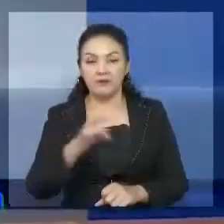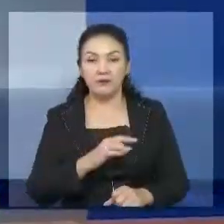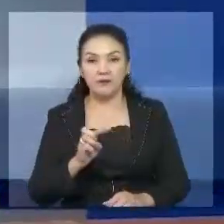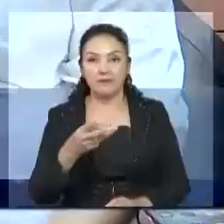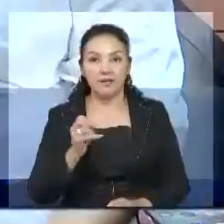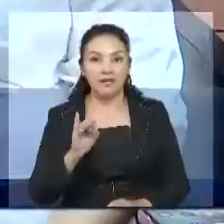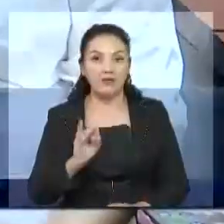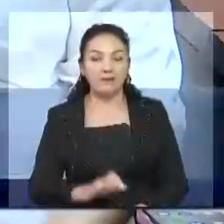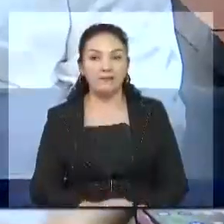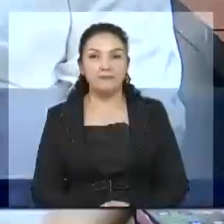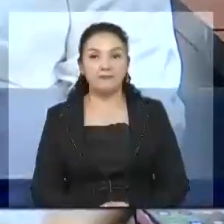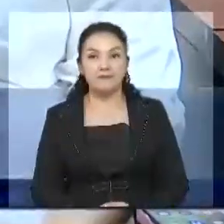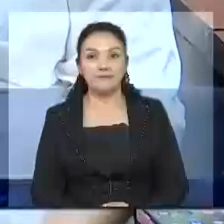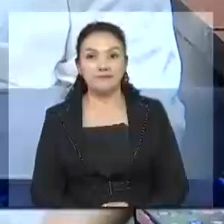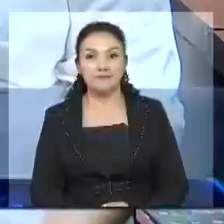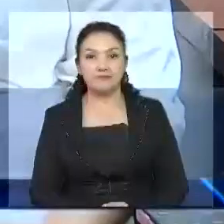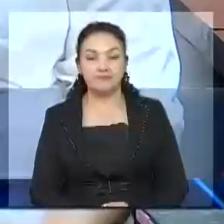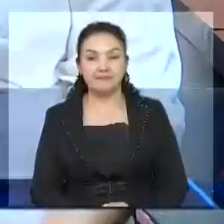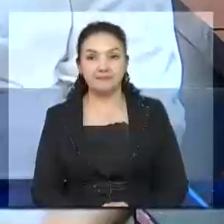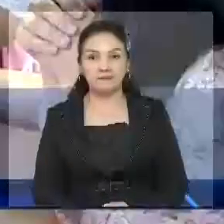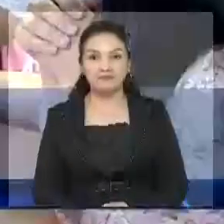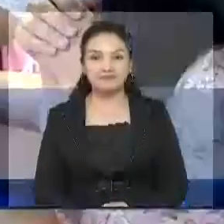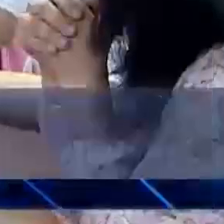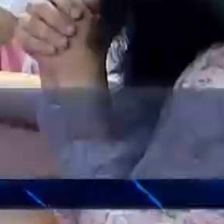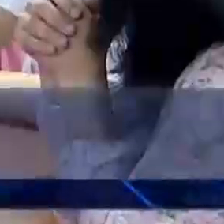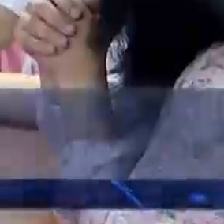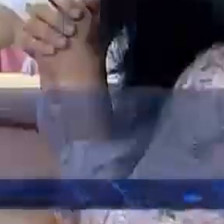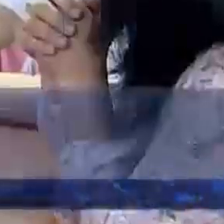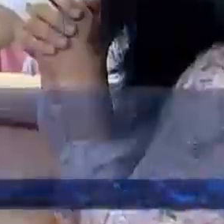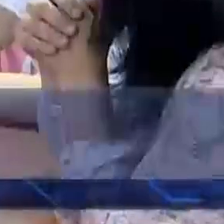палату предпринимателей. Владимир Федотов, Жансай Абдикарим, Самат Каликенов, телеканал Актубе.